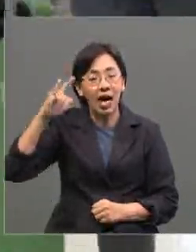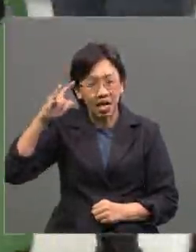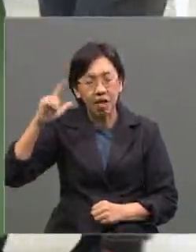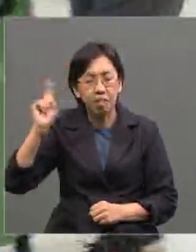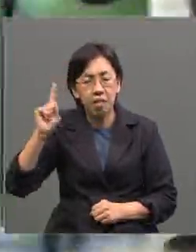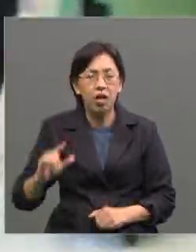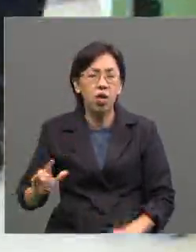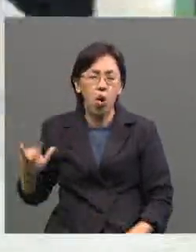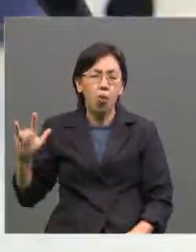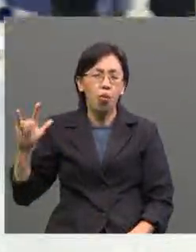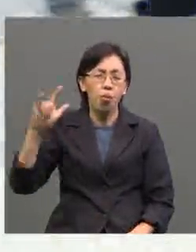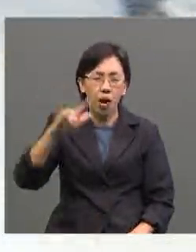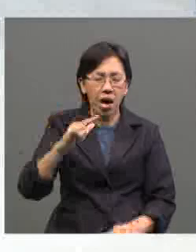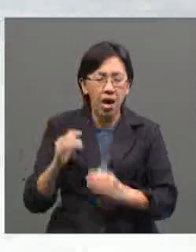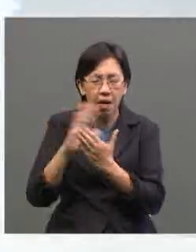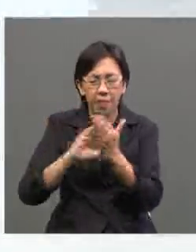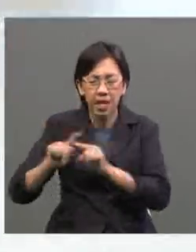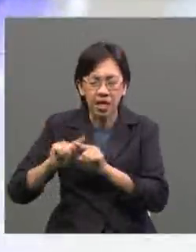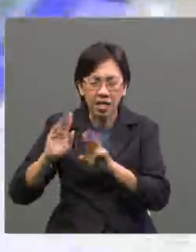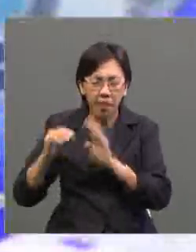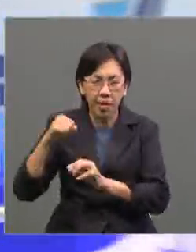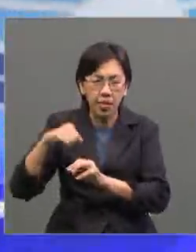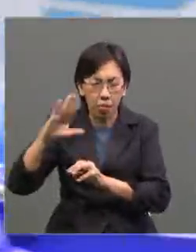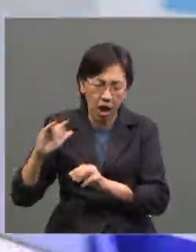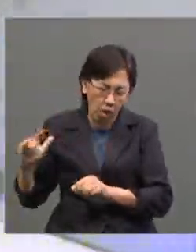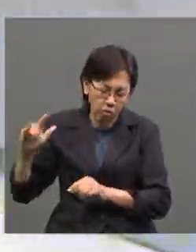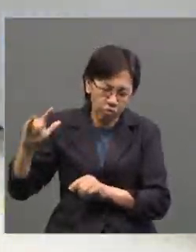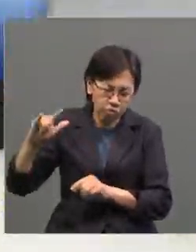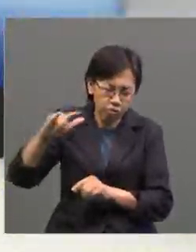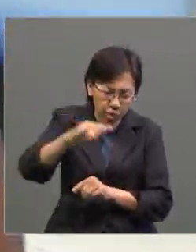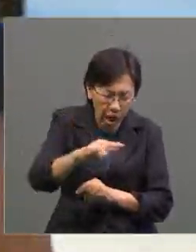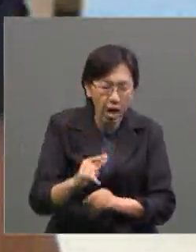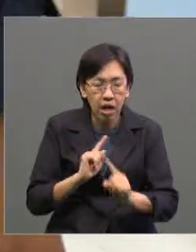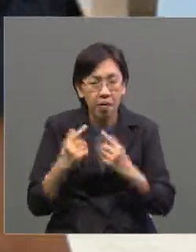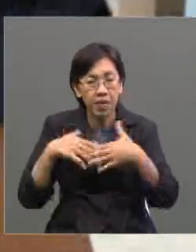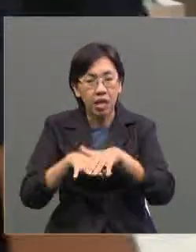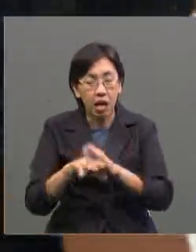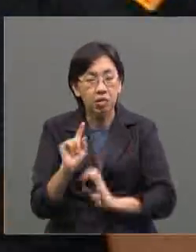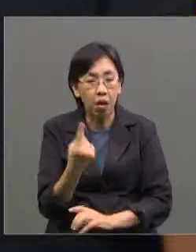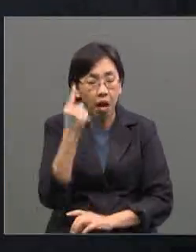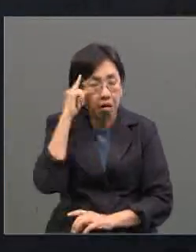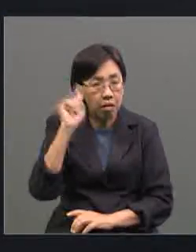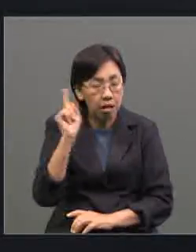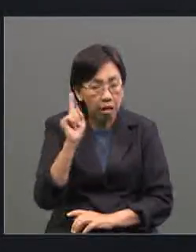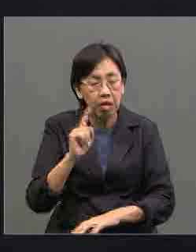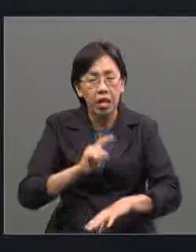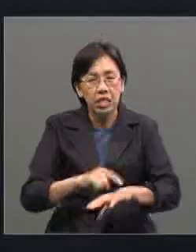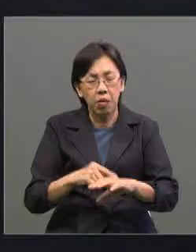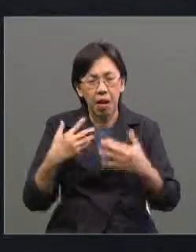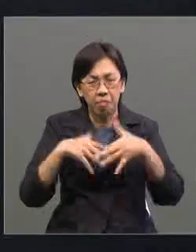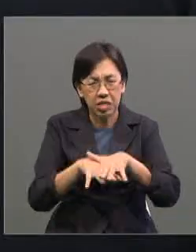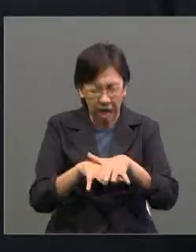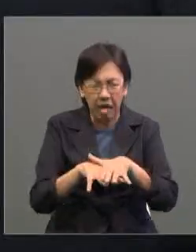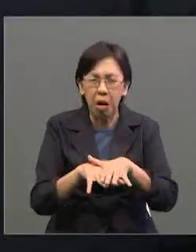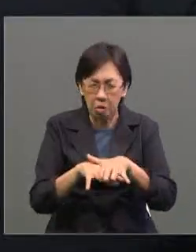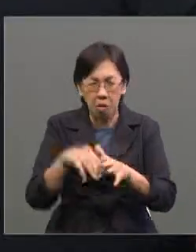เนี่ยมันจะต้องผ่านน่านฟ้าเป็น10ประเทศเนี่ยนะท่านนายกบอกว่าในการประสานงานเนี่ยตอนแรกเข้าใจว่าจะต้องใช้เวลาในการประสานและขออ